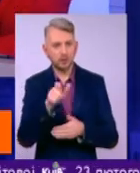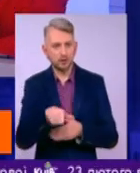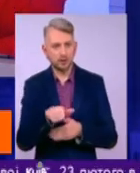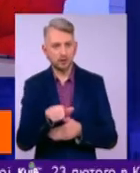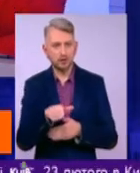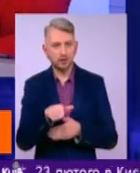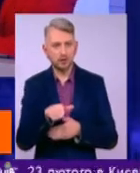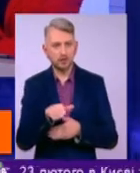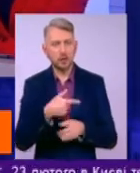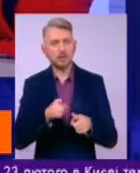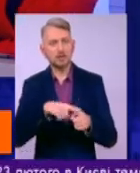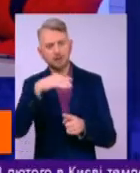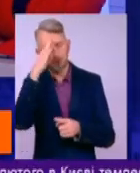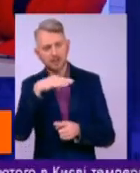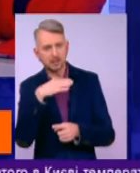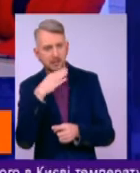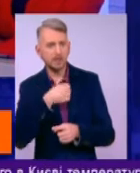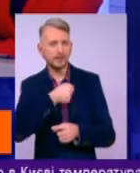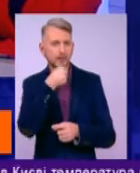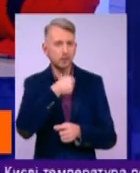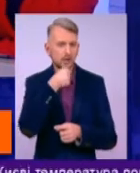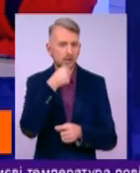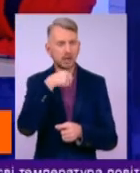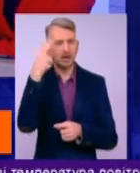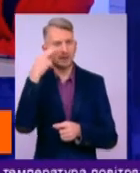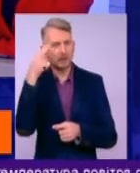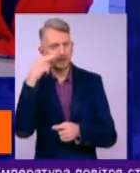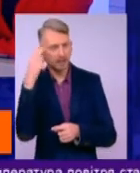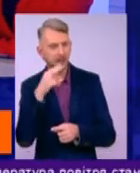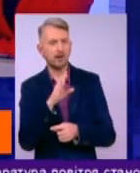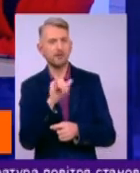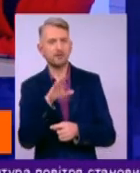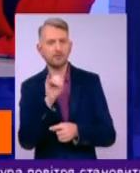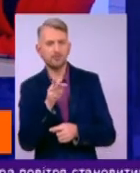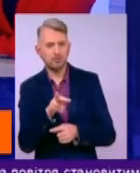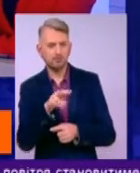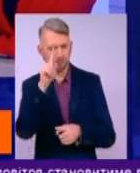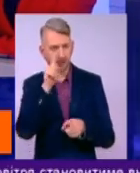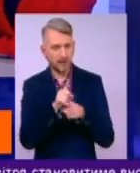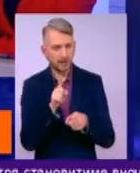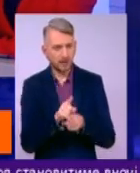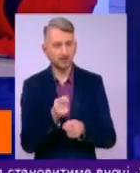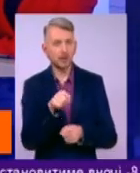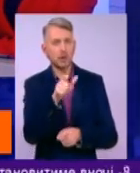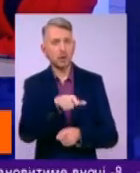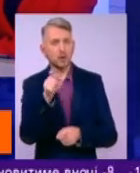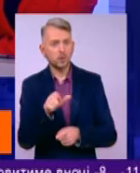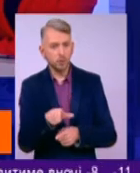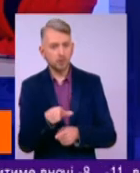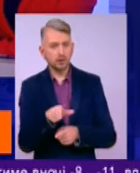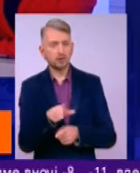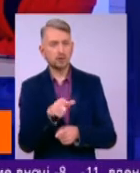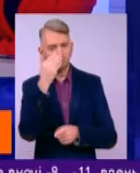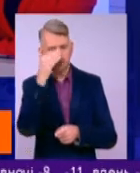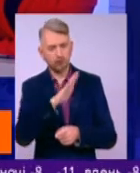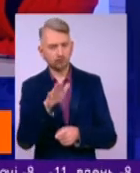батьки, дідусі, дядьки, відчими, брати. Тобто ті люди, які оточують дитину, не